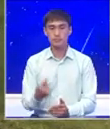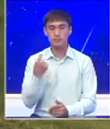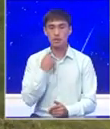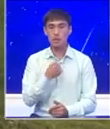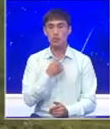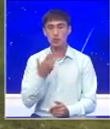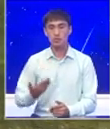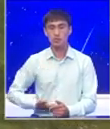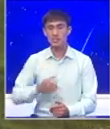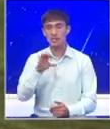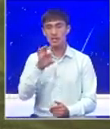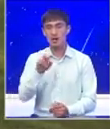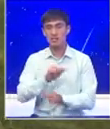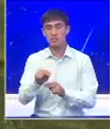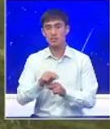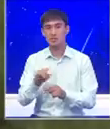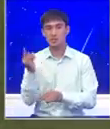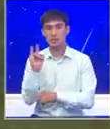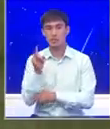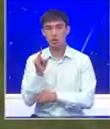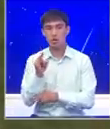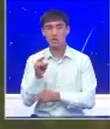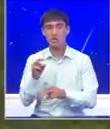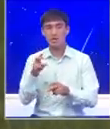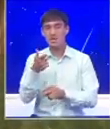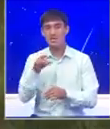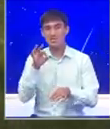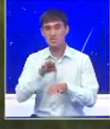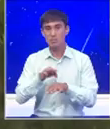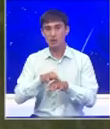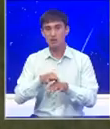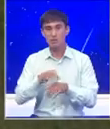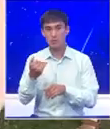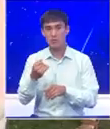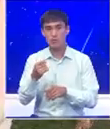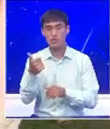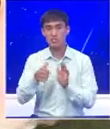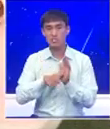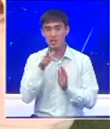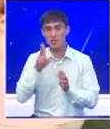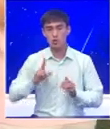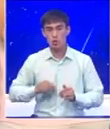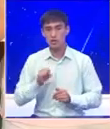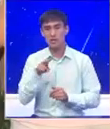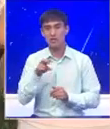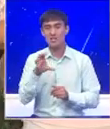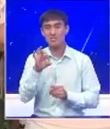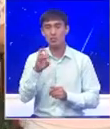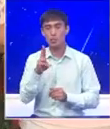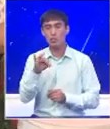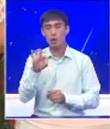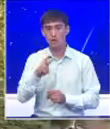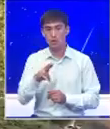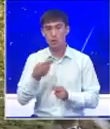Талдыкурганка Сания Асанбаева воспитывает ребенка с неизлечимым генетическим заболеванием. У ее 6-летней дочери Адели синдром Дауна.